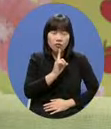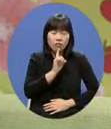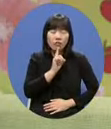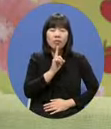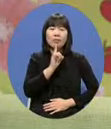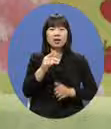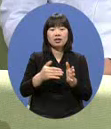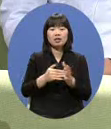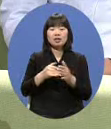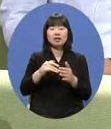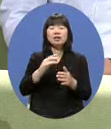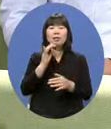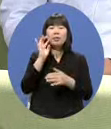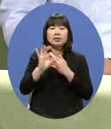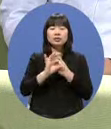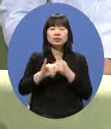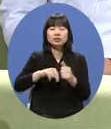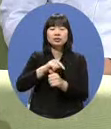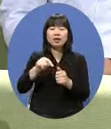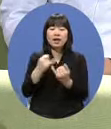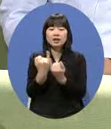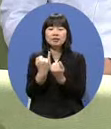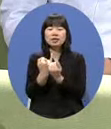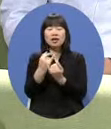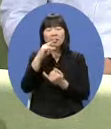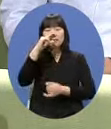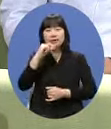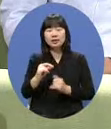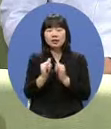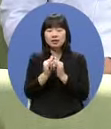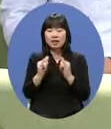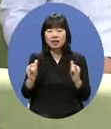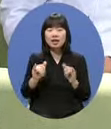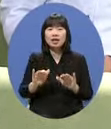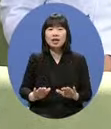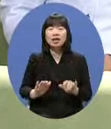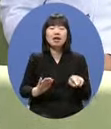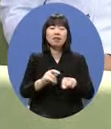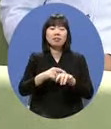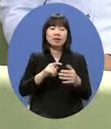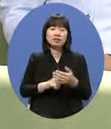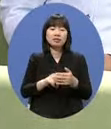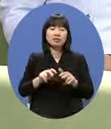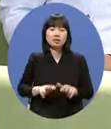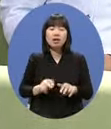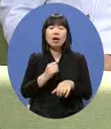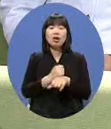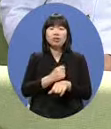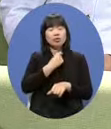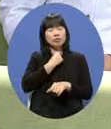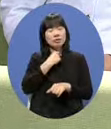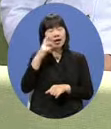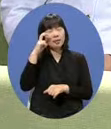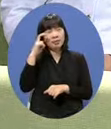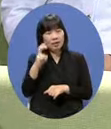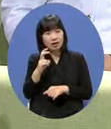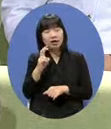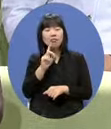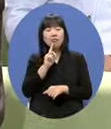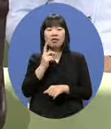해요 거기서 만일 주변에 그 아줌마가 민감한 사람이라면 아 얘 마음이 사실은 이거 하고 싶은 거구나고 해